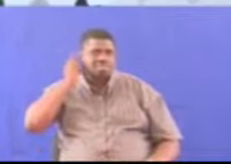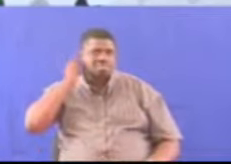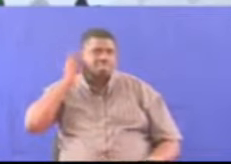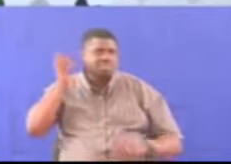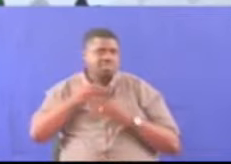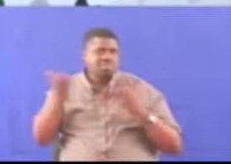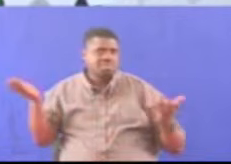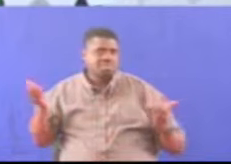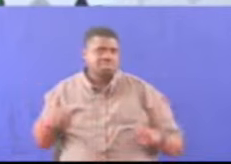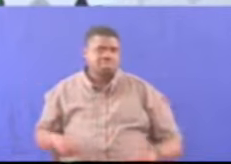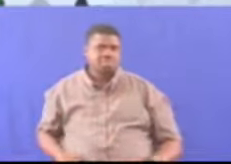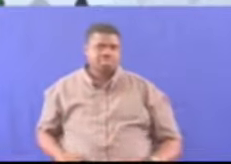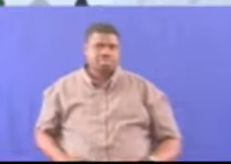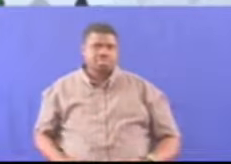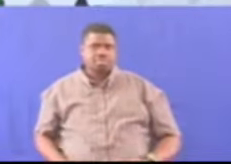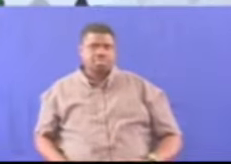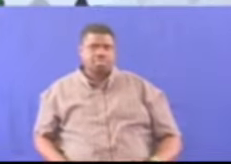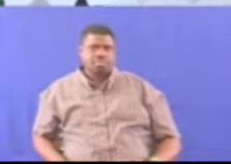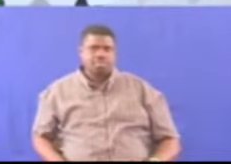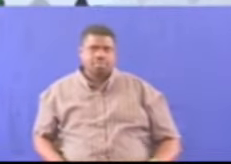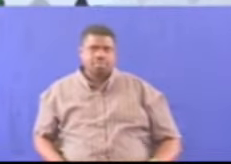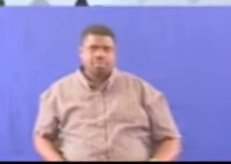kuongea kiduchu, kwa sababu